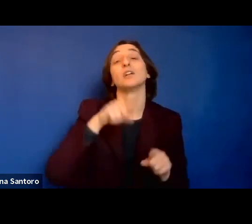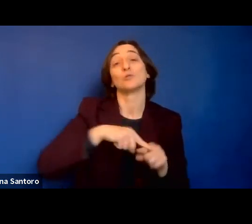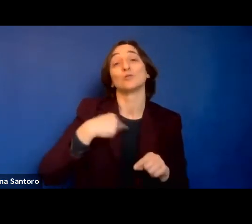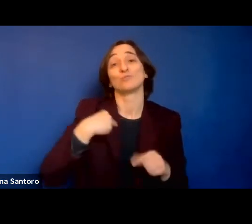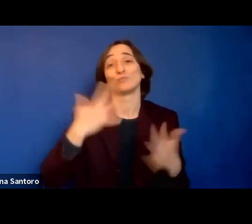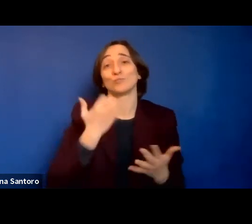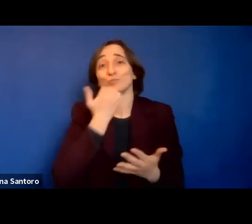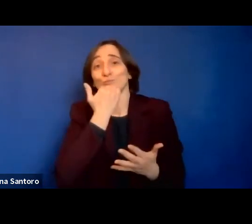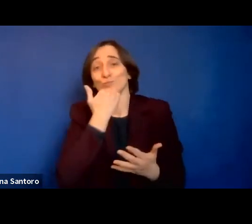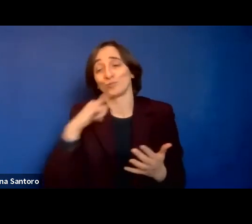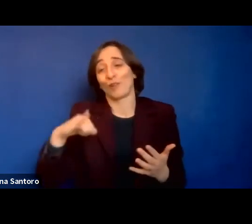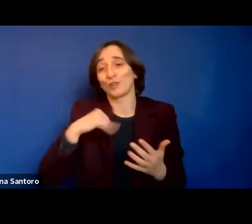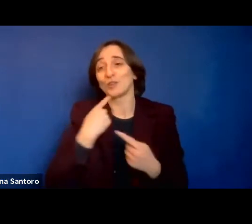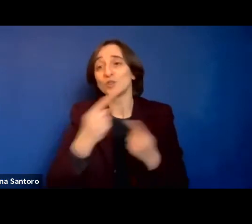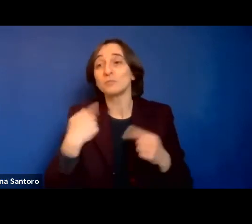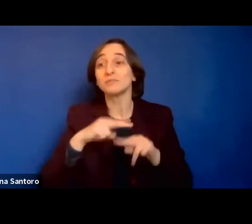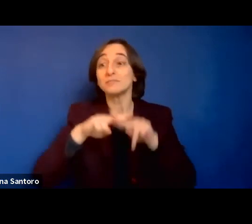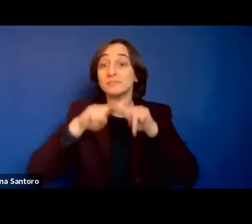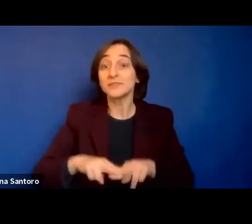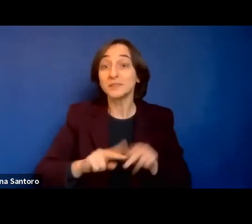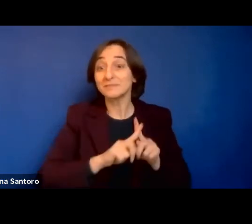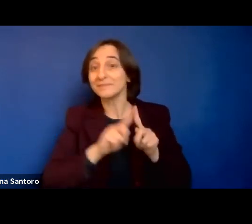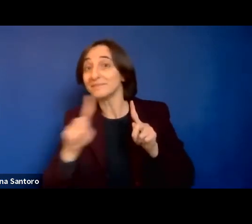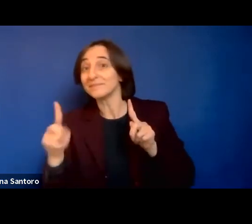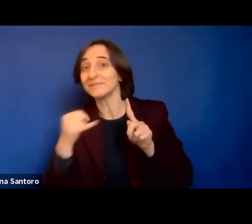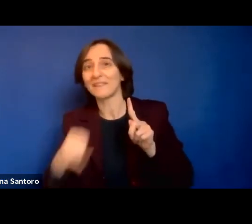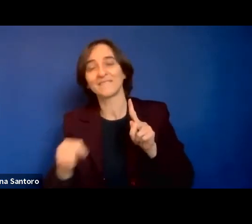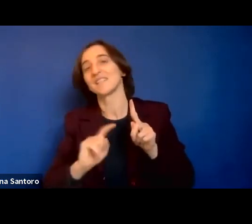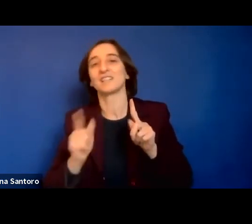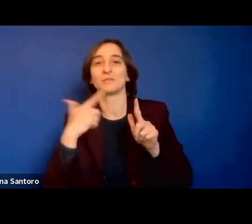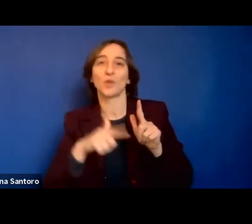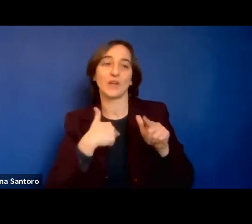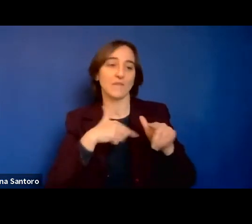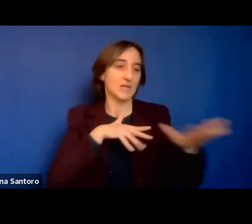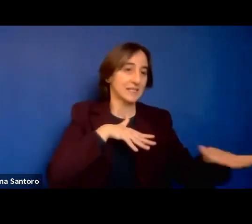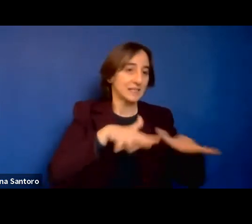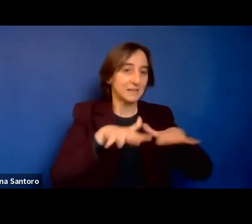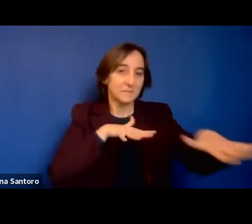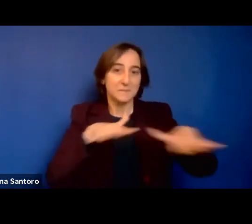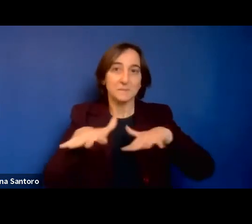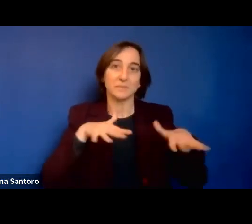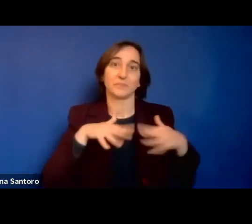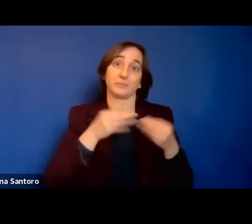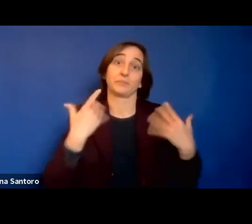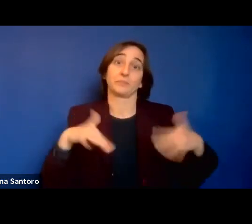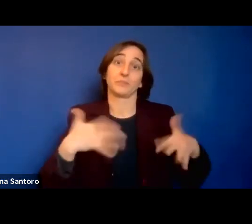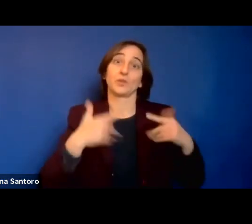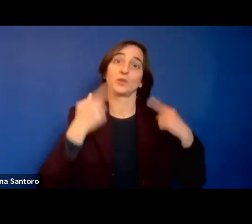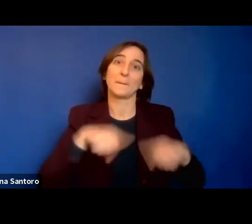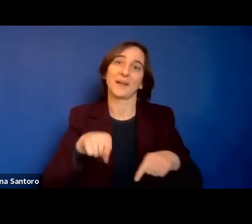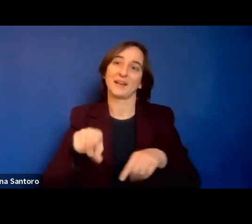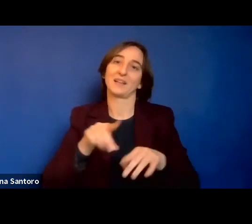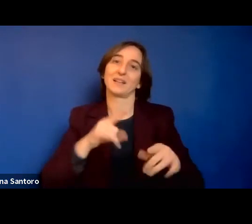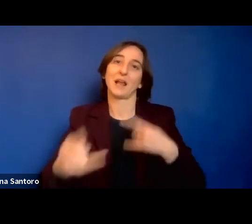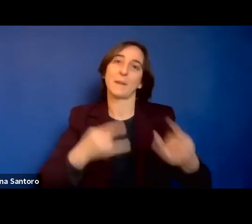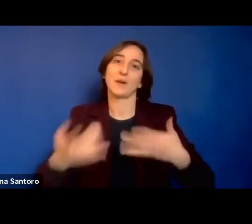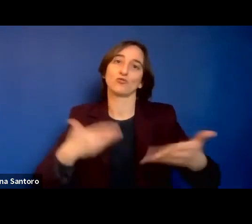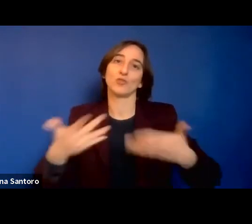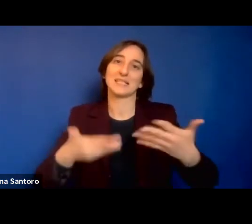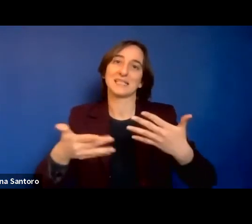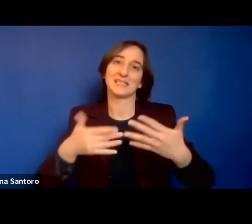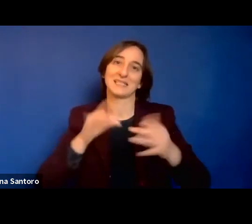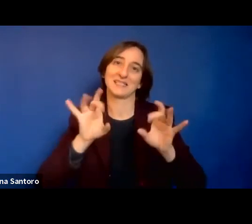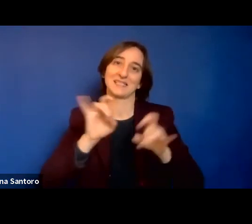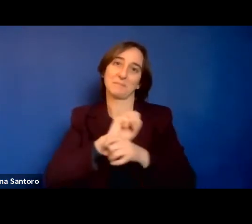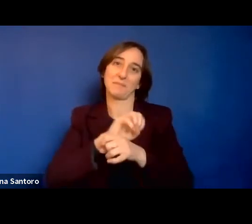siamo impegnati su diversi fronti della gestione dell'emergenza pandemica in queste stesse ore, lo sapete.